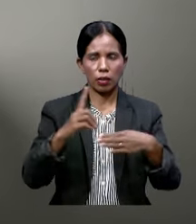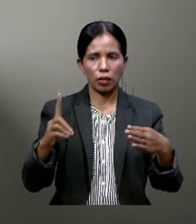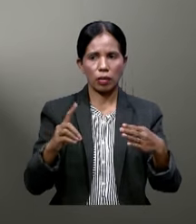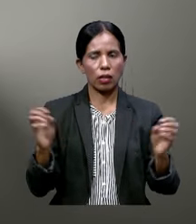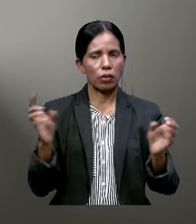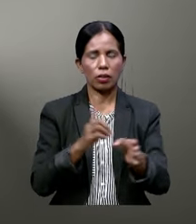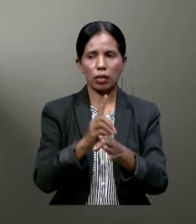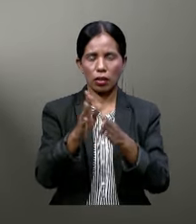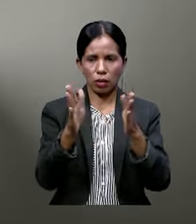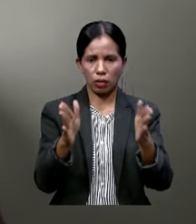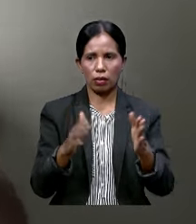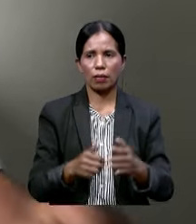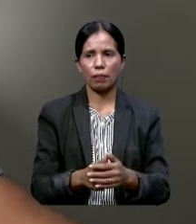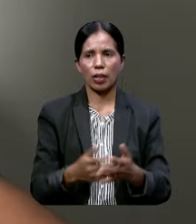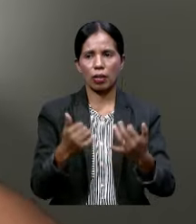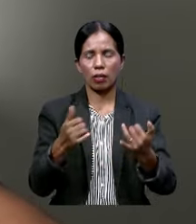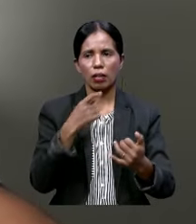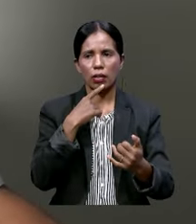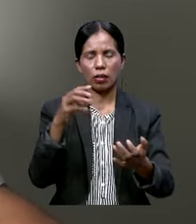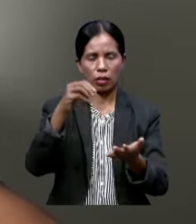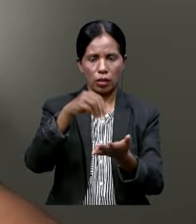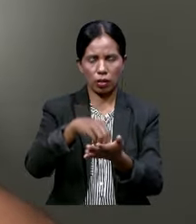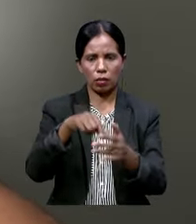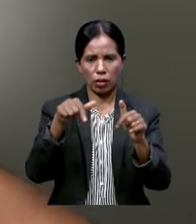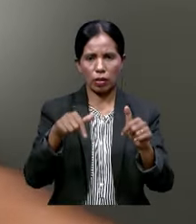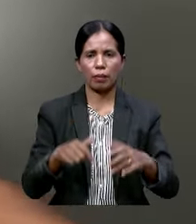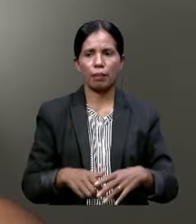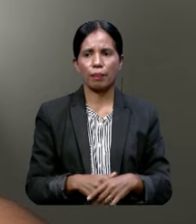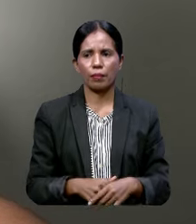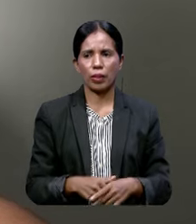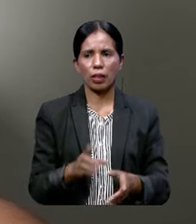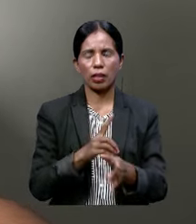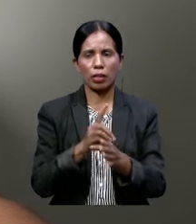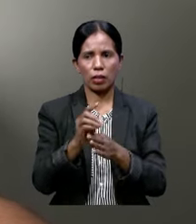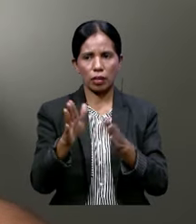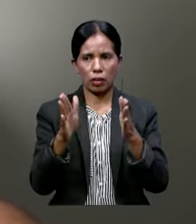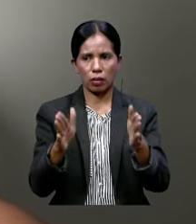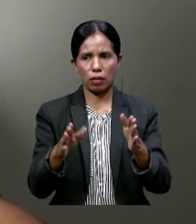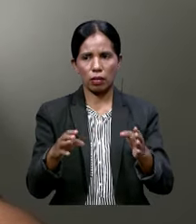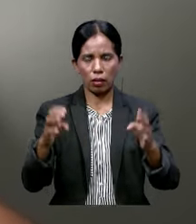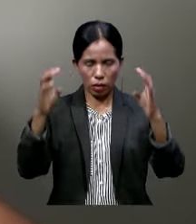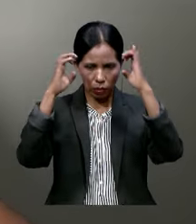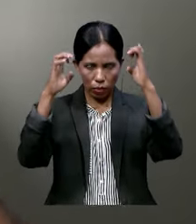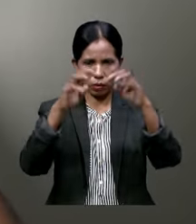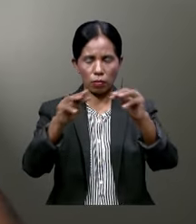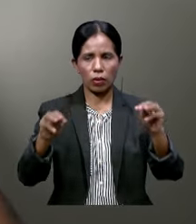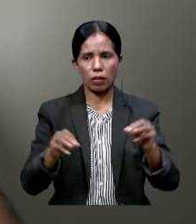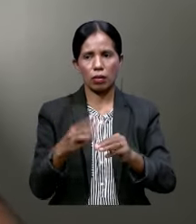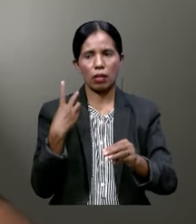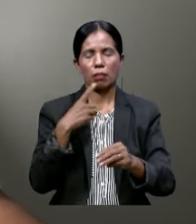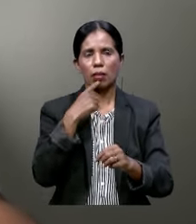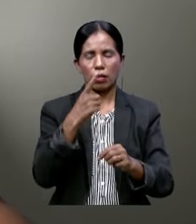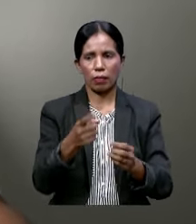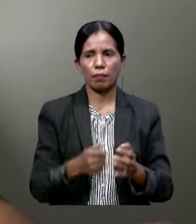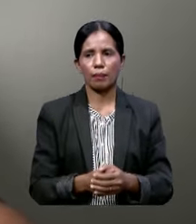direktur, mai jawa raka tau ini direktur, itu kesan municipal ini, ide ini maka am kestion,